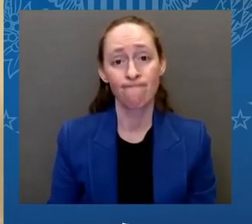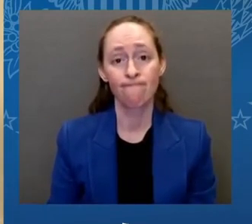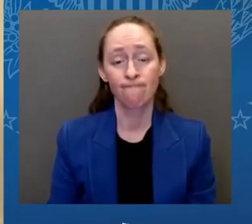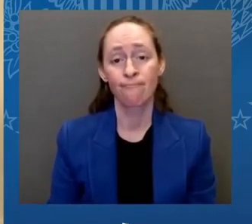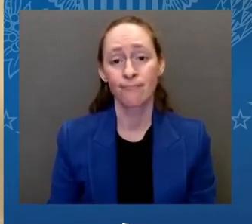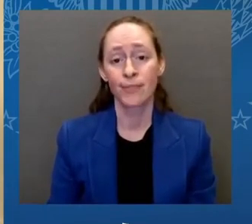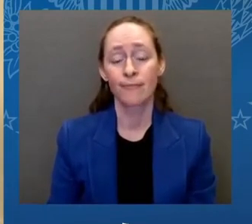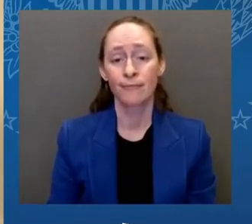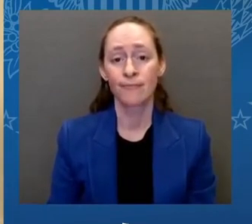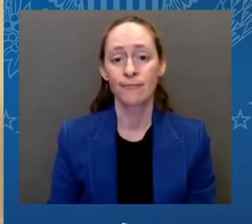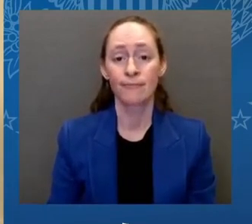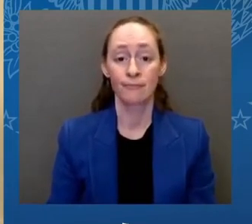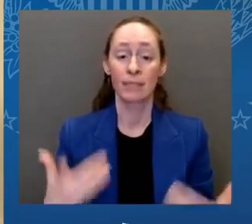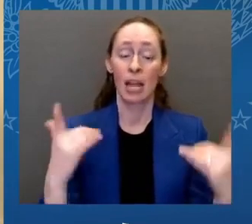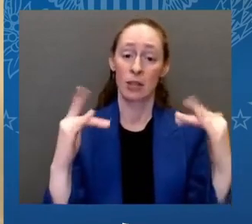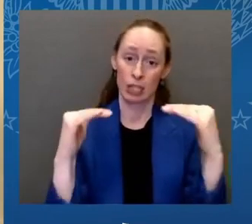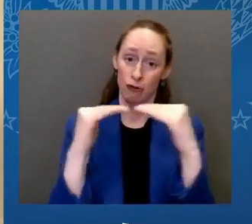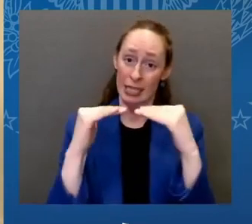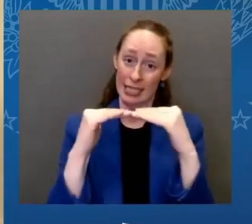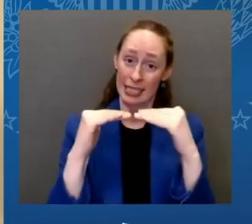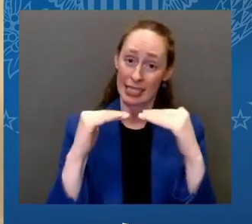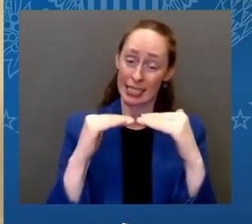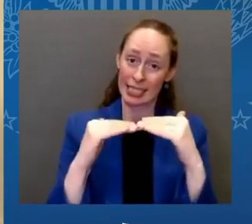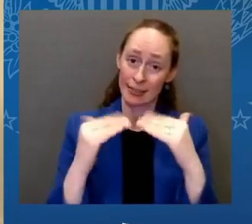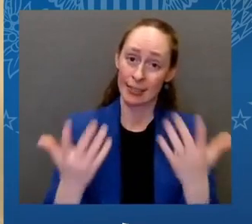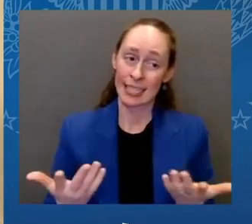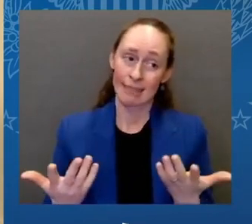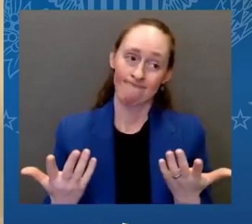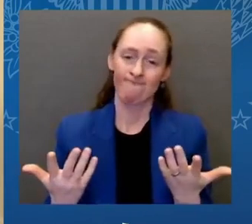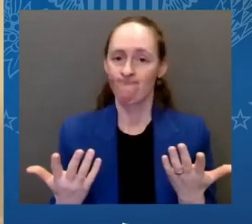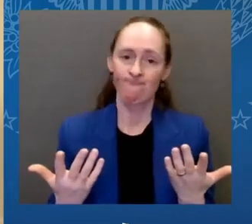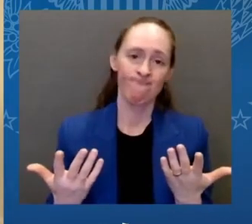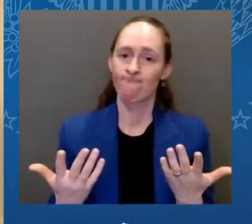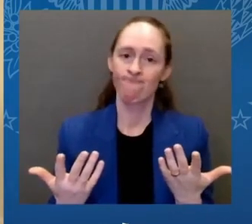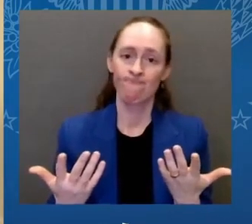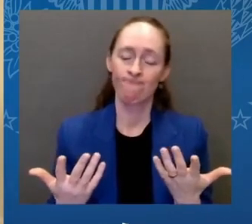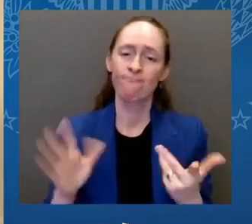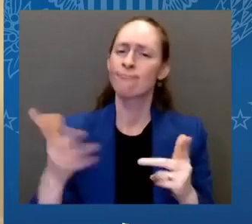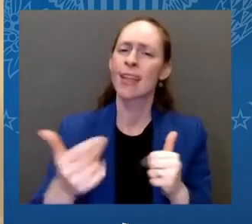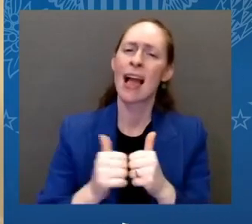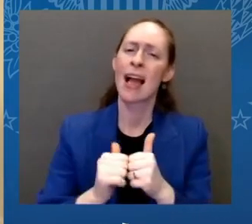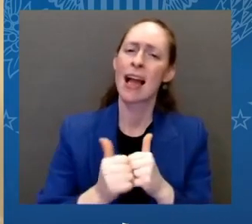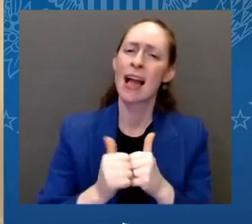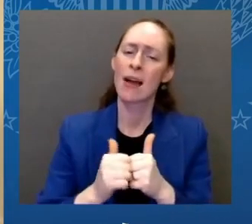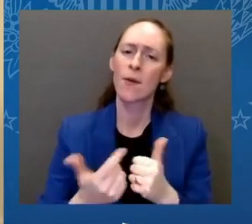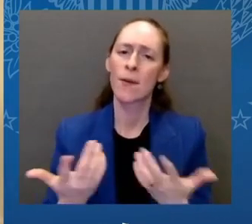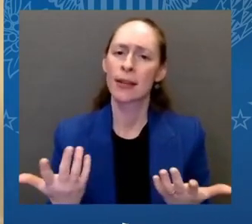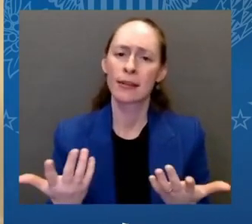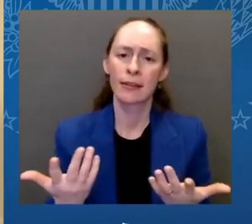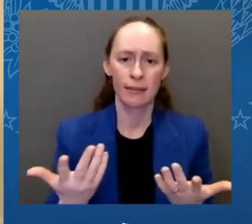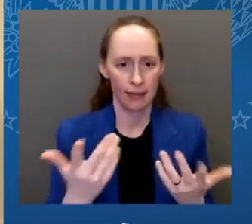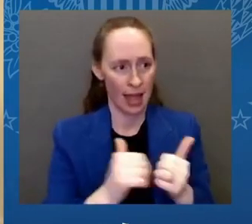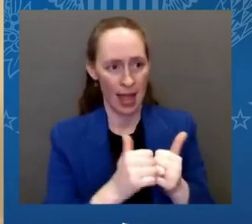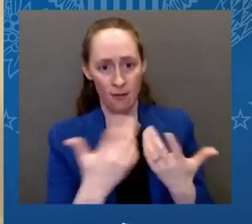ці, навіть не можу знайти слова, бо ми просто у Білому домі. не можу,